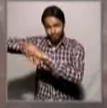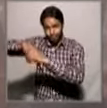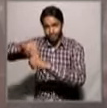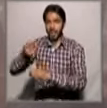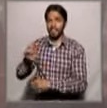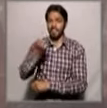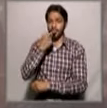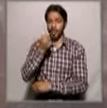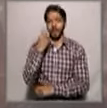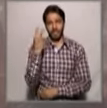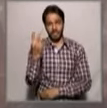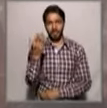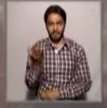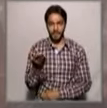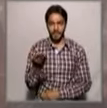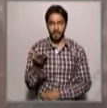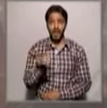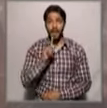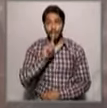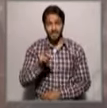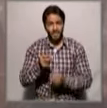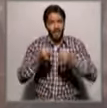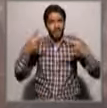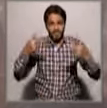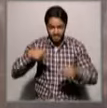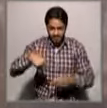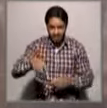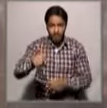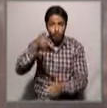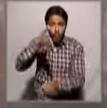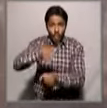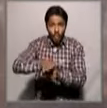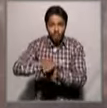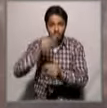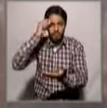لا يبعده دواء ولا يقربه خطأ ولا حذر،